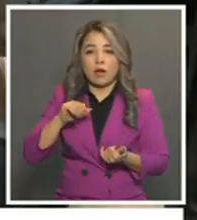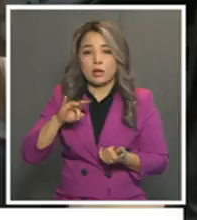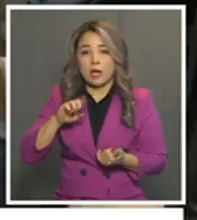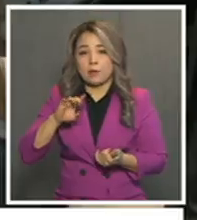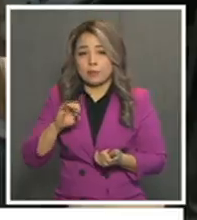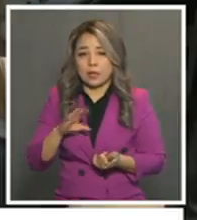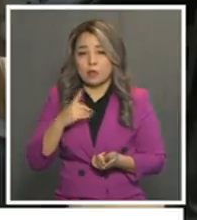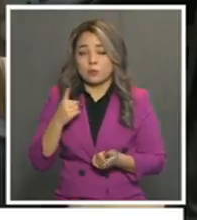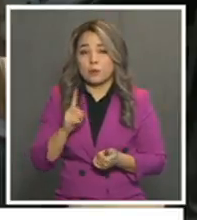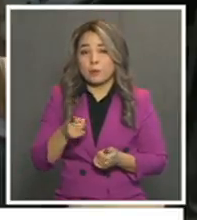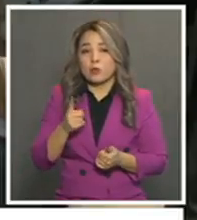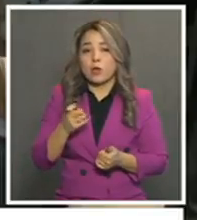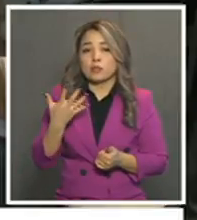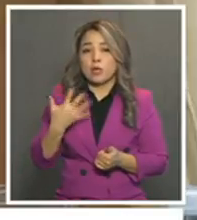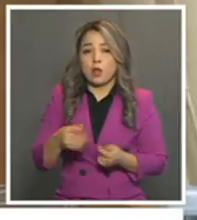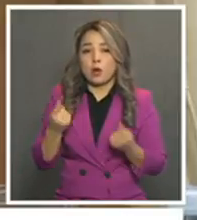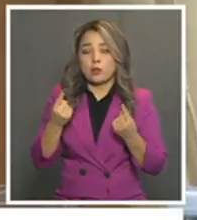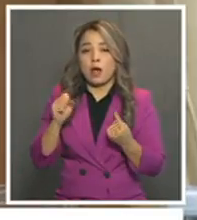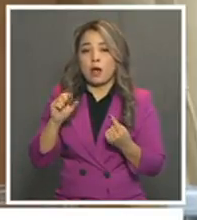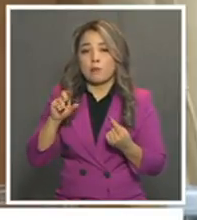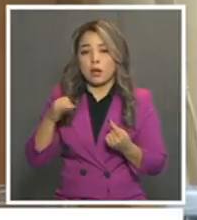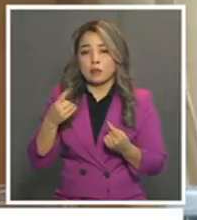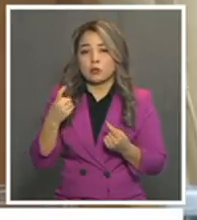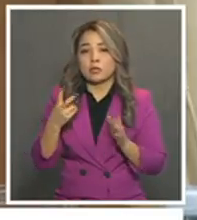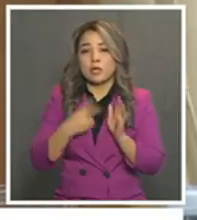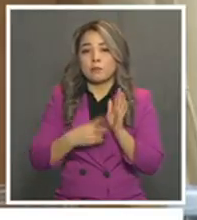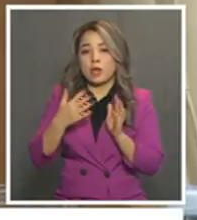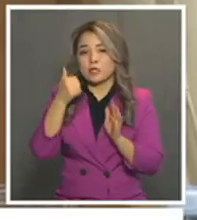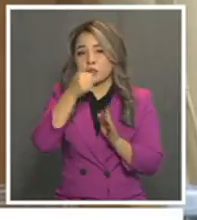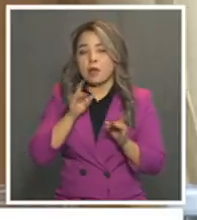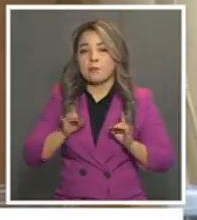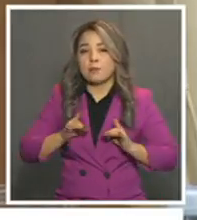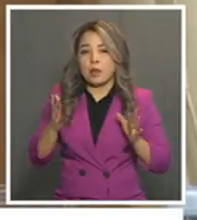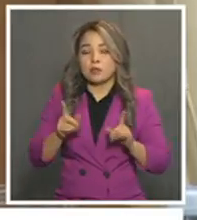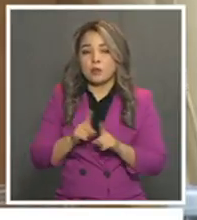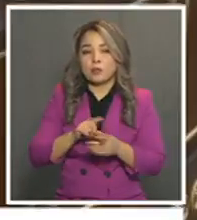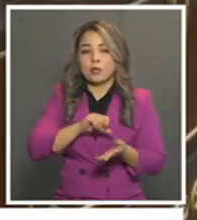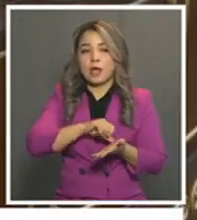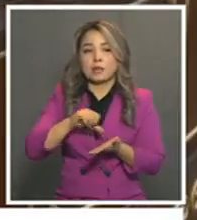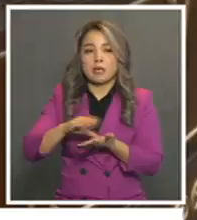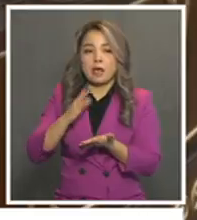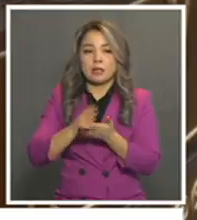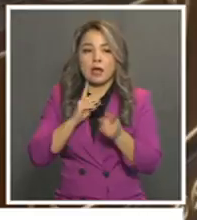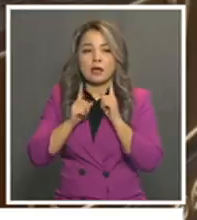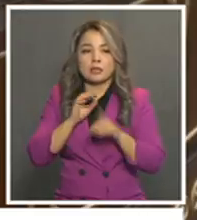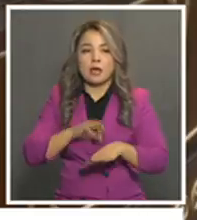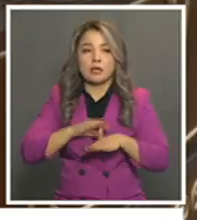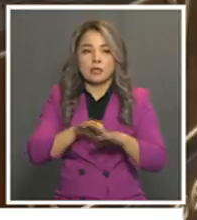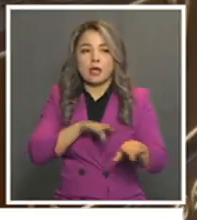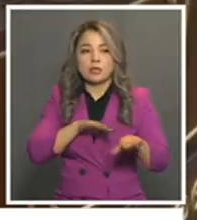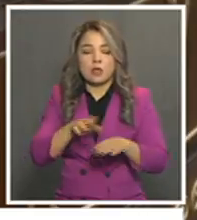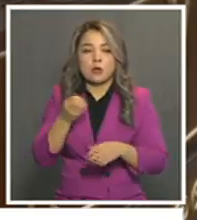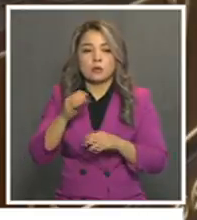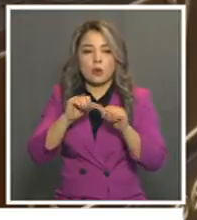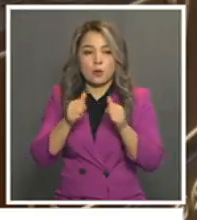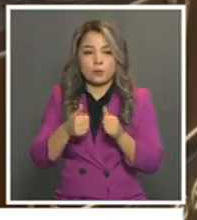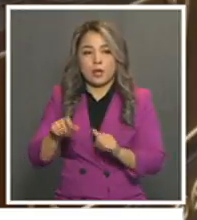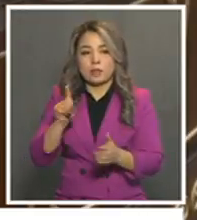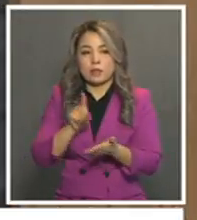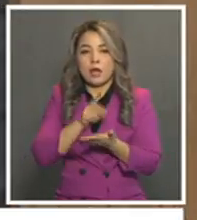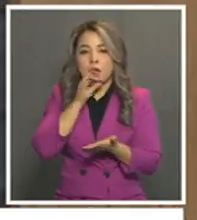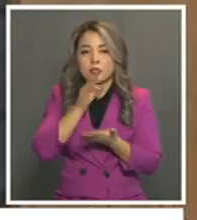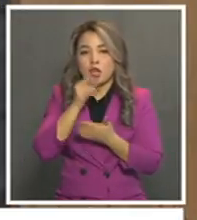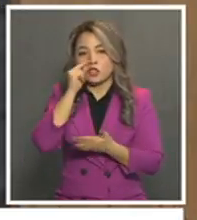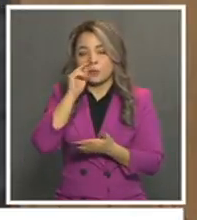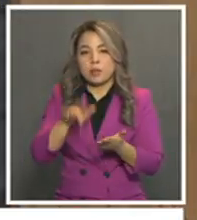Әл-Фарабидің 1150, Ұлы Абайдың 175 жылдық мерейтойларына қатысты да бірқатар тағылымды шаралар ұйымдастыру көзделген.